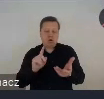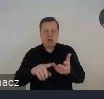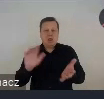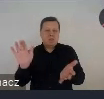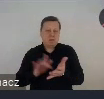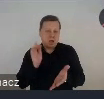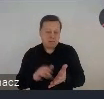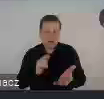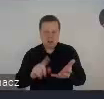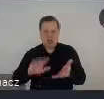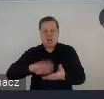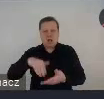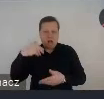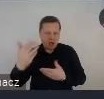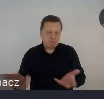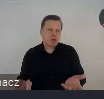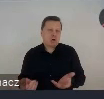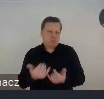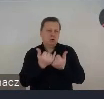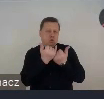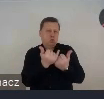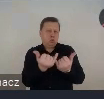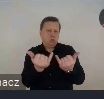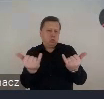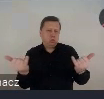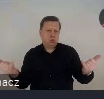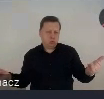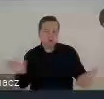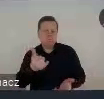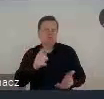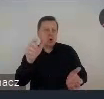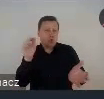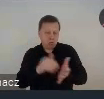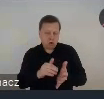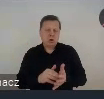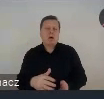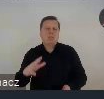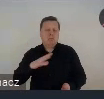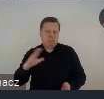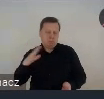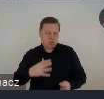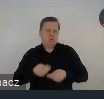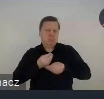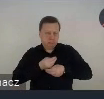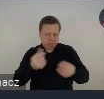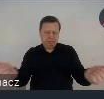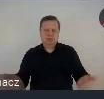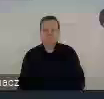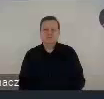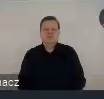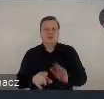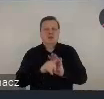tablety, laptopy. No, wszystko, co po prostu było potrzebne do działalności